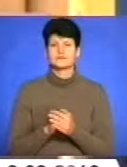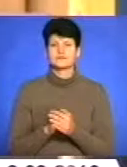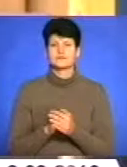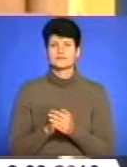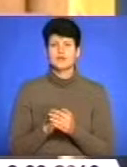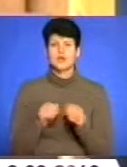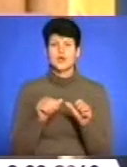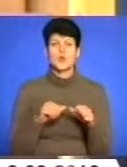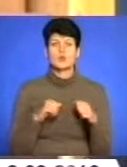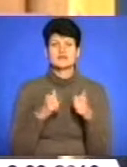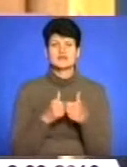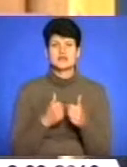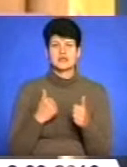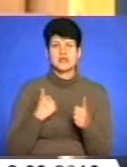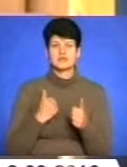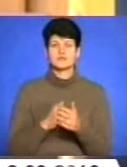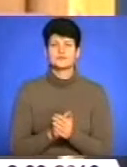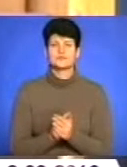комісаріатів,